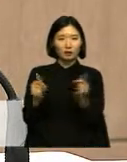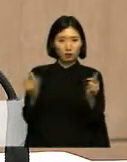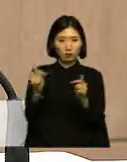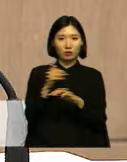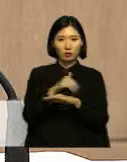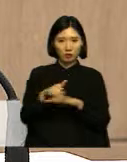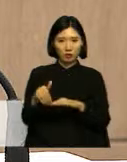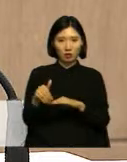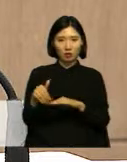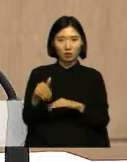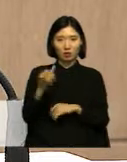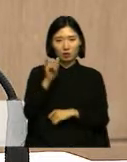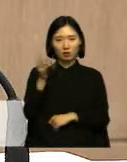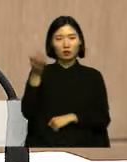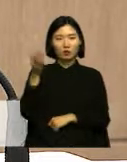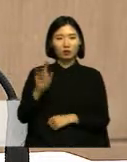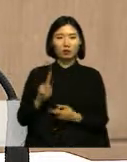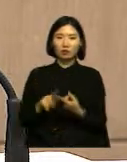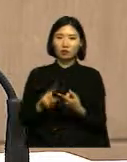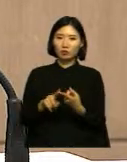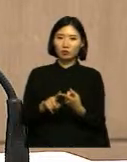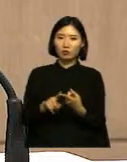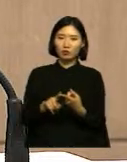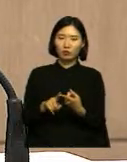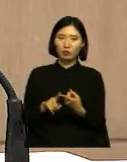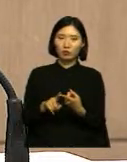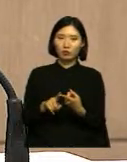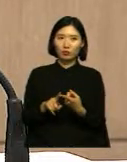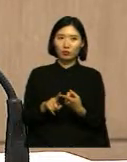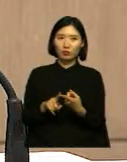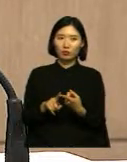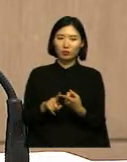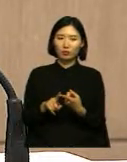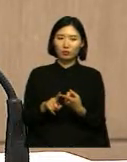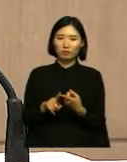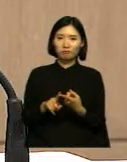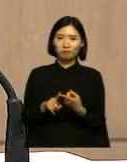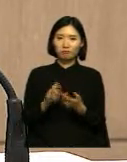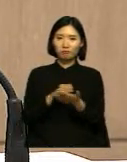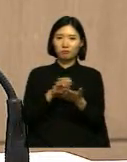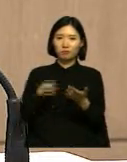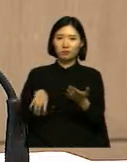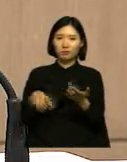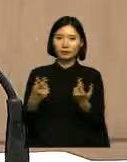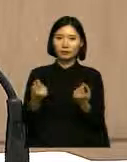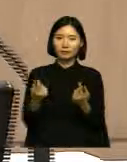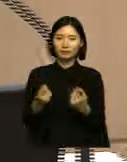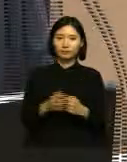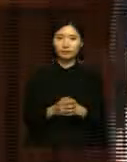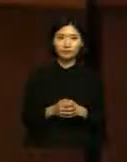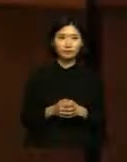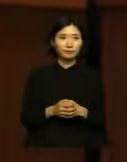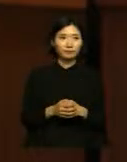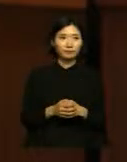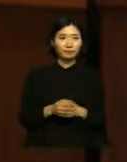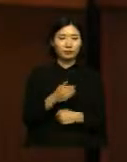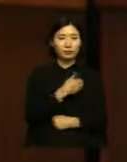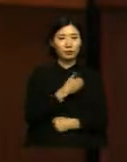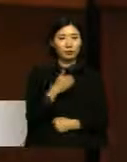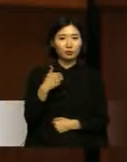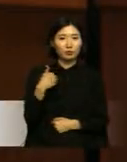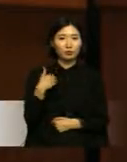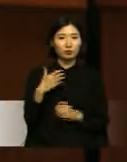예. 그러한 부분에 대해서는 또 이 조례에서 그러한 부분이 좀 빠진 것 같아요. 맞습니다. 충분히